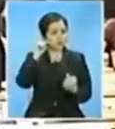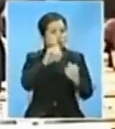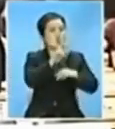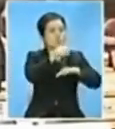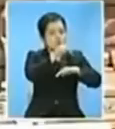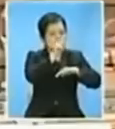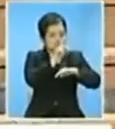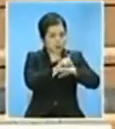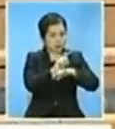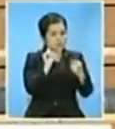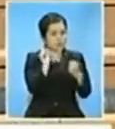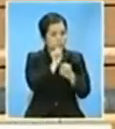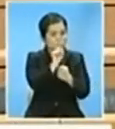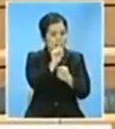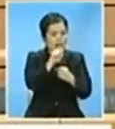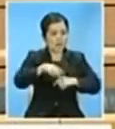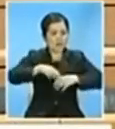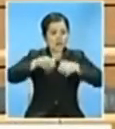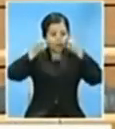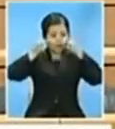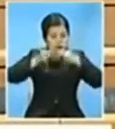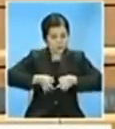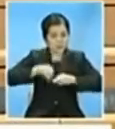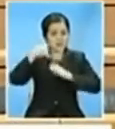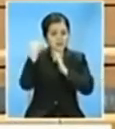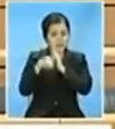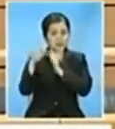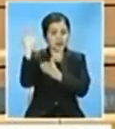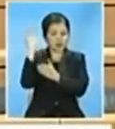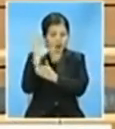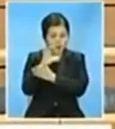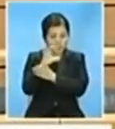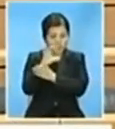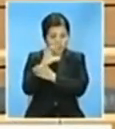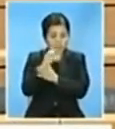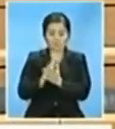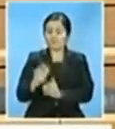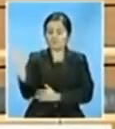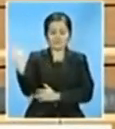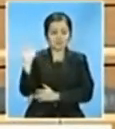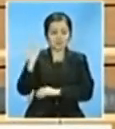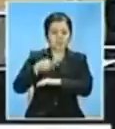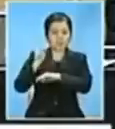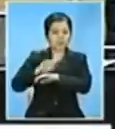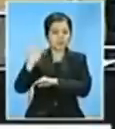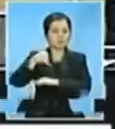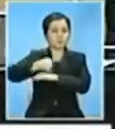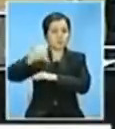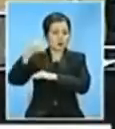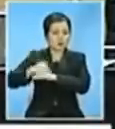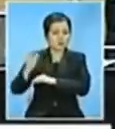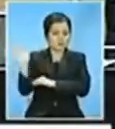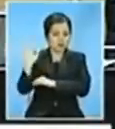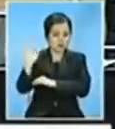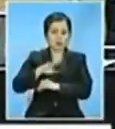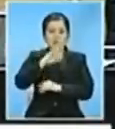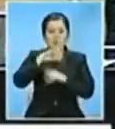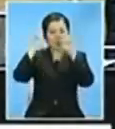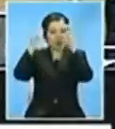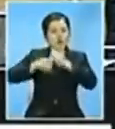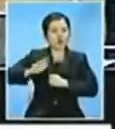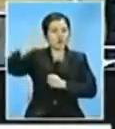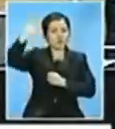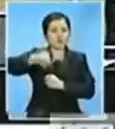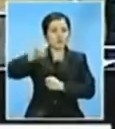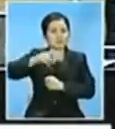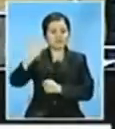จากท่านประธานวินิจฉัยผิดข้อบังคับท่านต้องฟัง ผมไม่อนุญาตแล้วครับเรื่องนั้นจบแล้วครับถ้าประท้วงเรื่องเดิมผมไม่อนุ